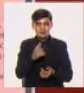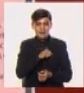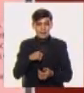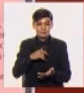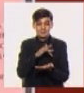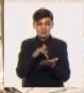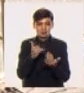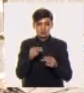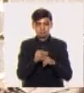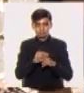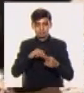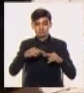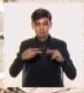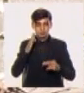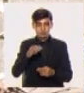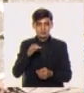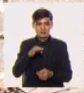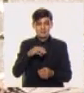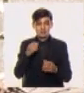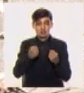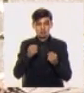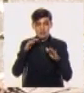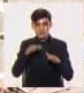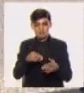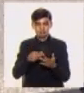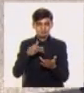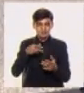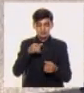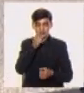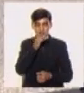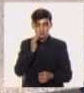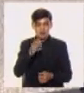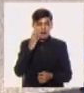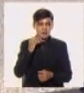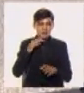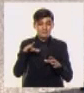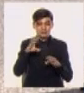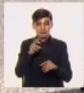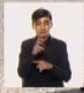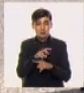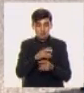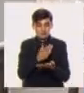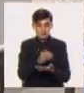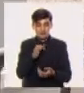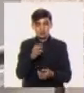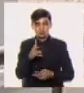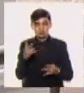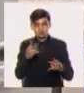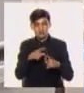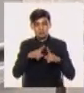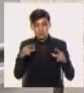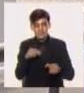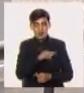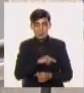сейчас переделывают. Сдать тест, не выходя из авто, теперь не получится. Алматинцы все равно приходят сюда. Одним нужно предоставить справку